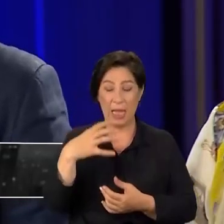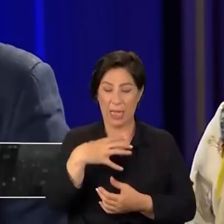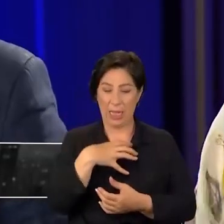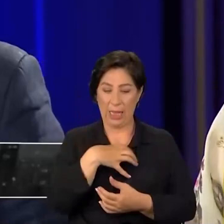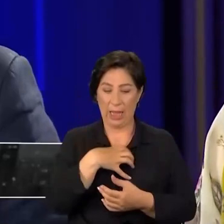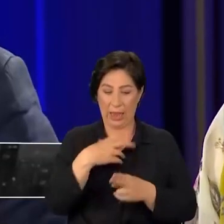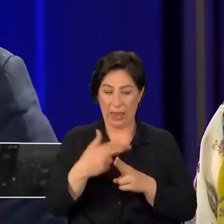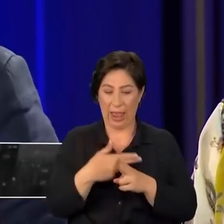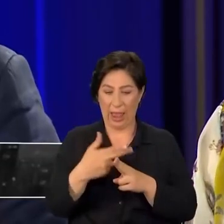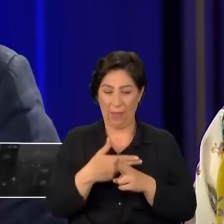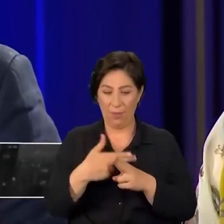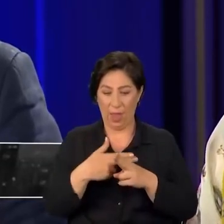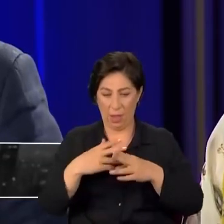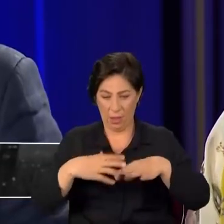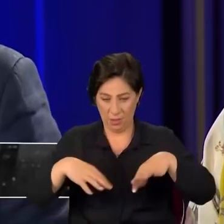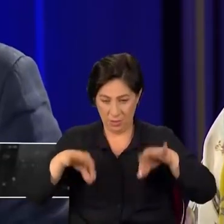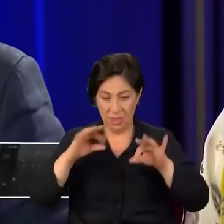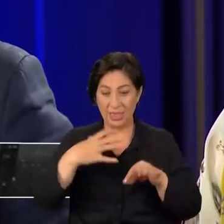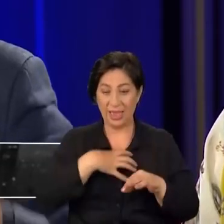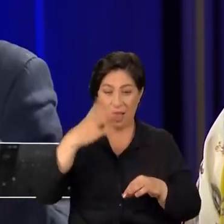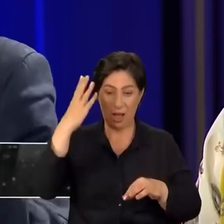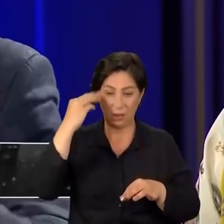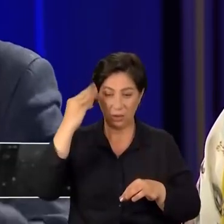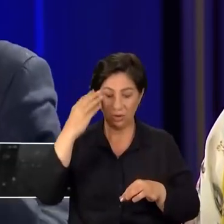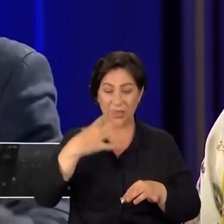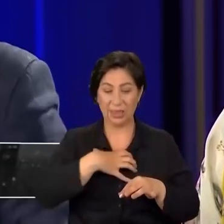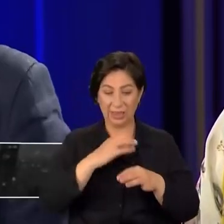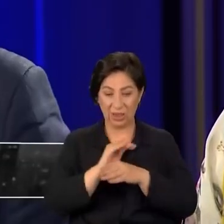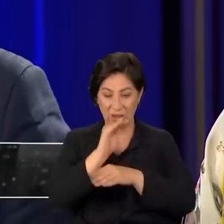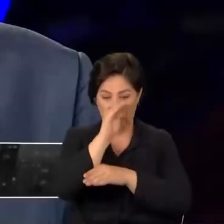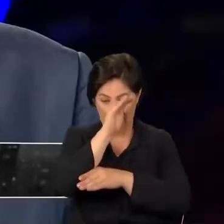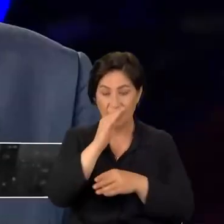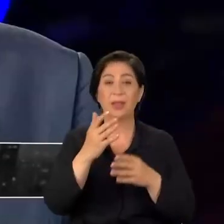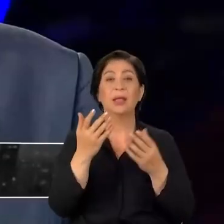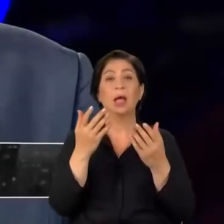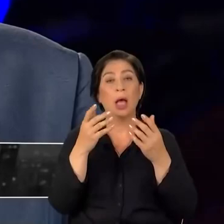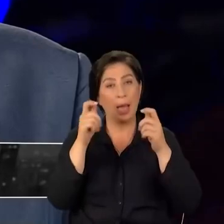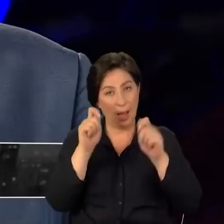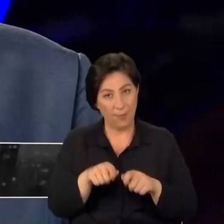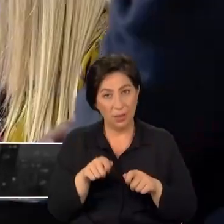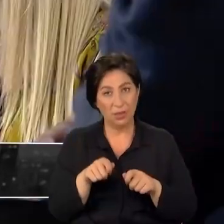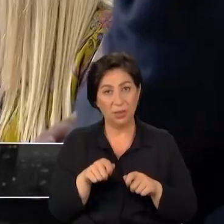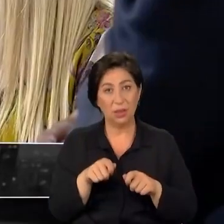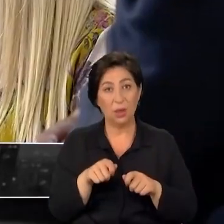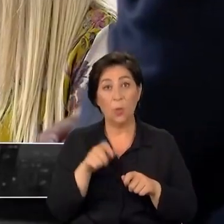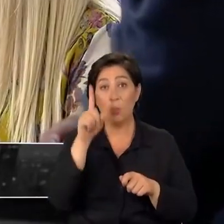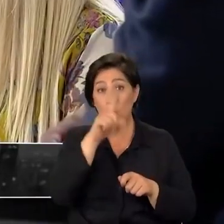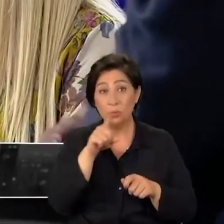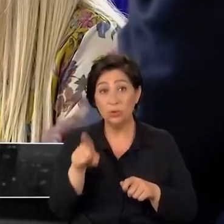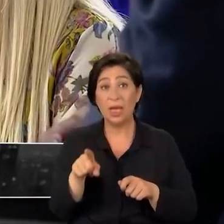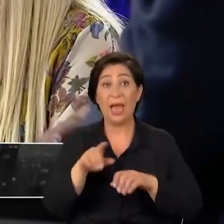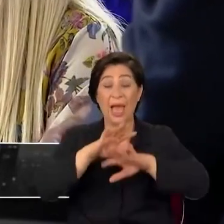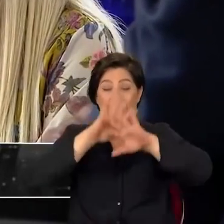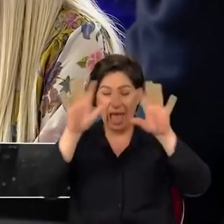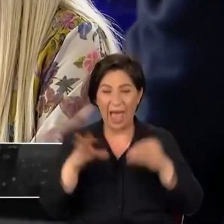kendi deneyimiyle biçimlenir, kendi anlayışını, kendi yaşadığı hayatıyla biçimlendirir. O nedenle